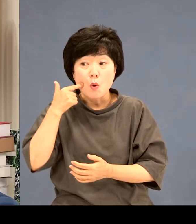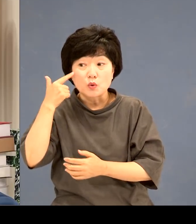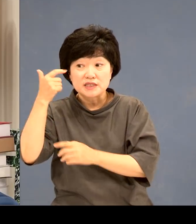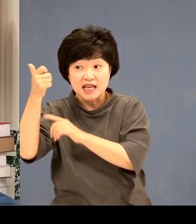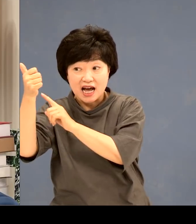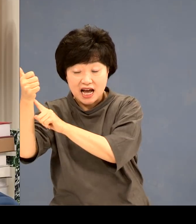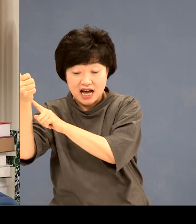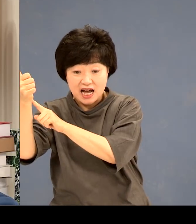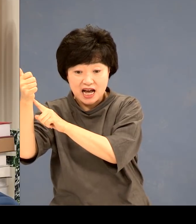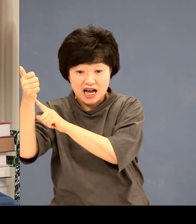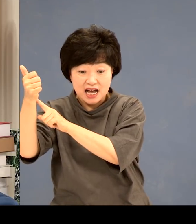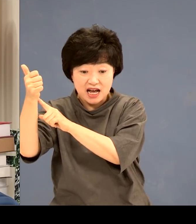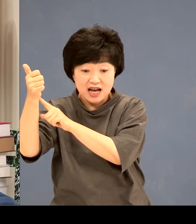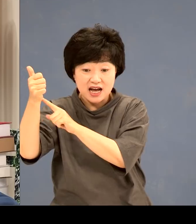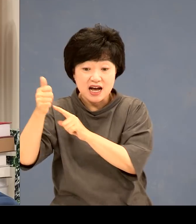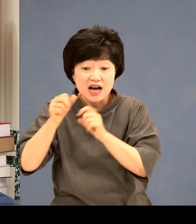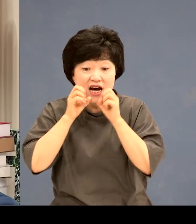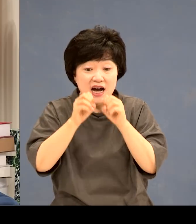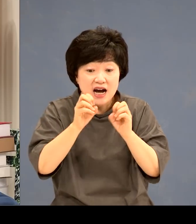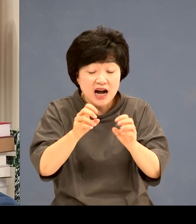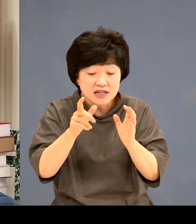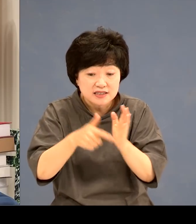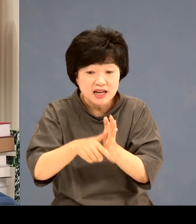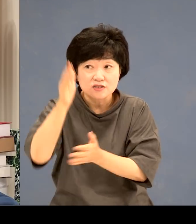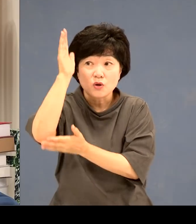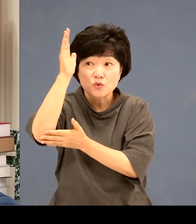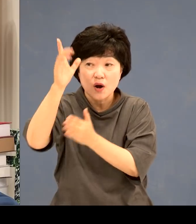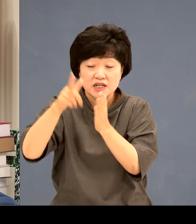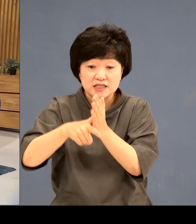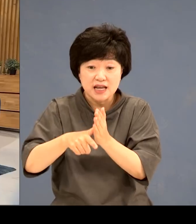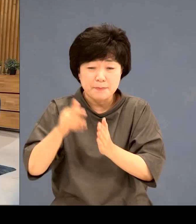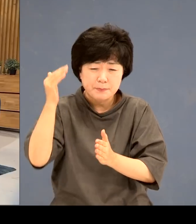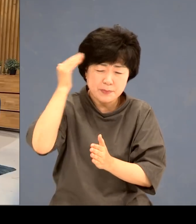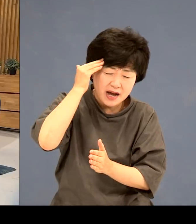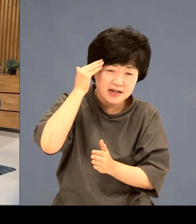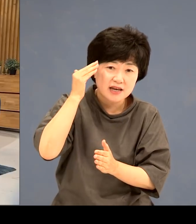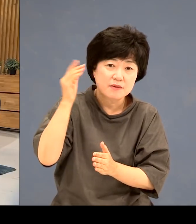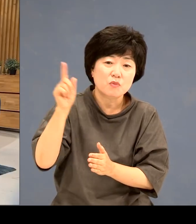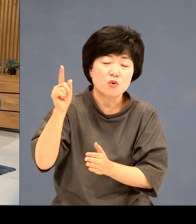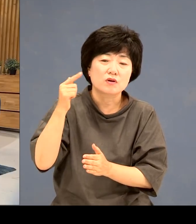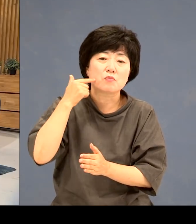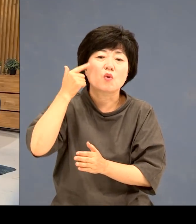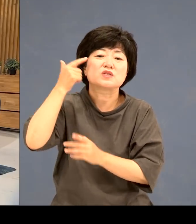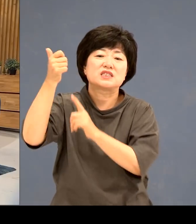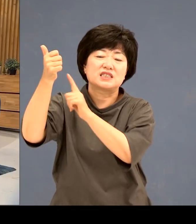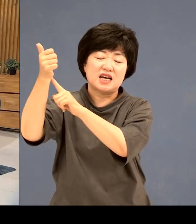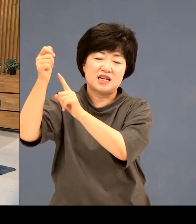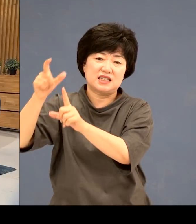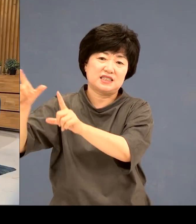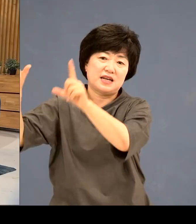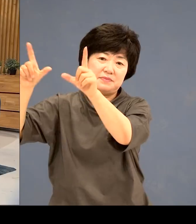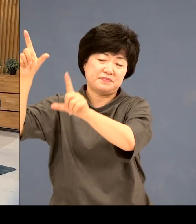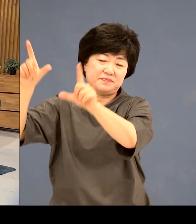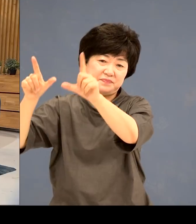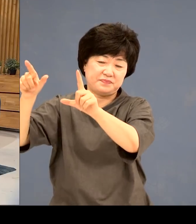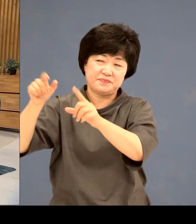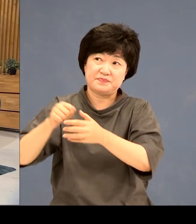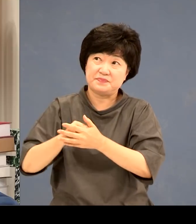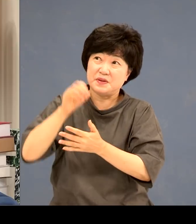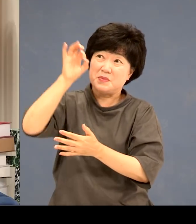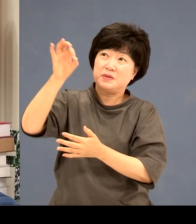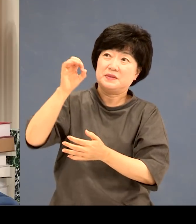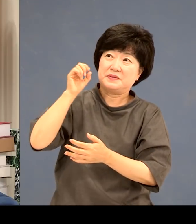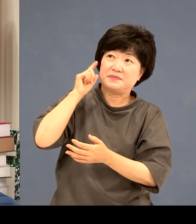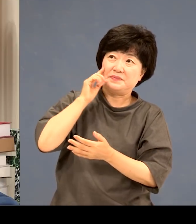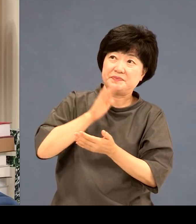아니? 목회를 하고 있는 목회자 자신이다. 그래서 아마 많은 선교사님들은 우리가 선교지에